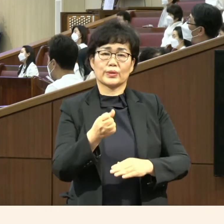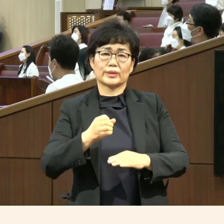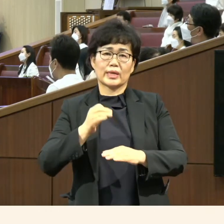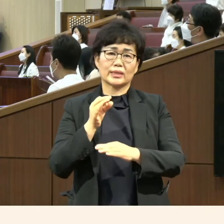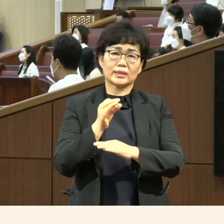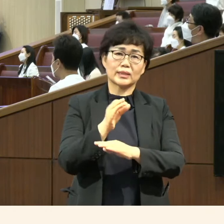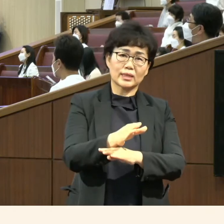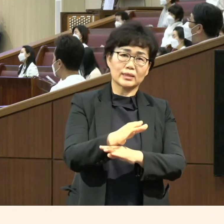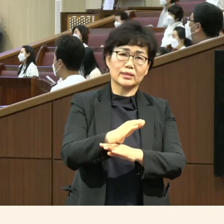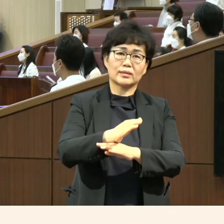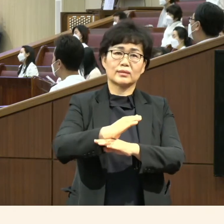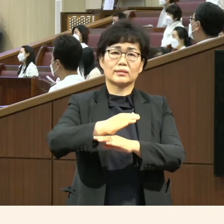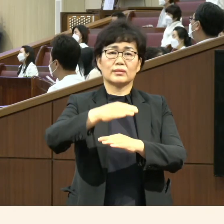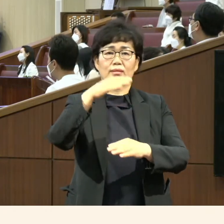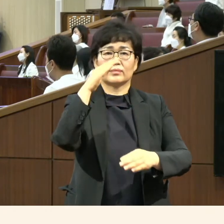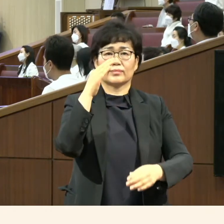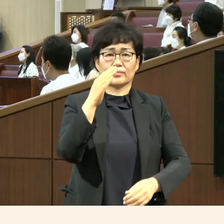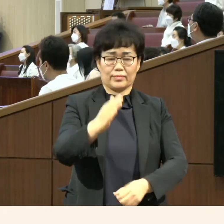비롯사서